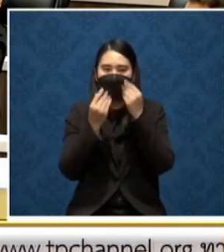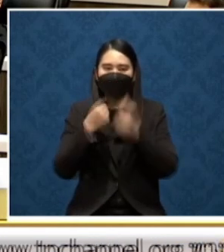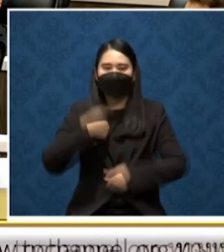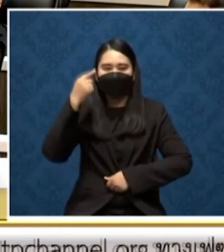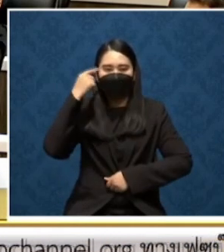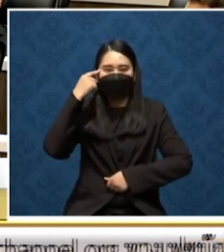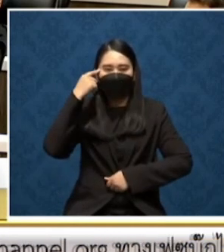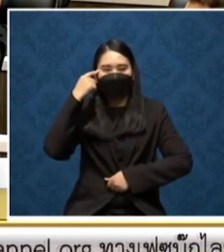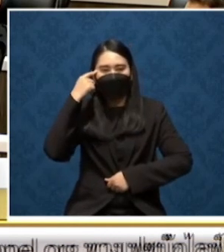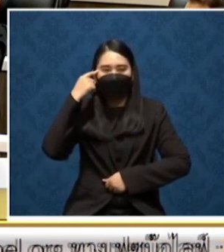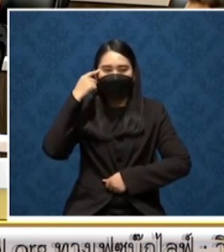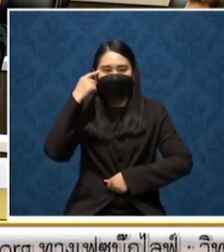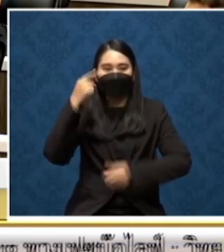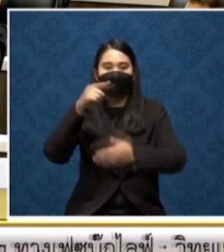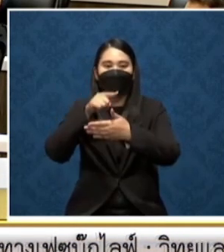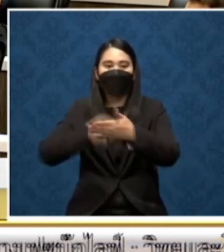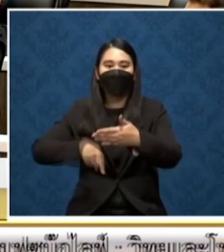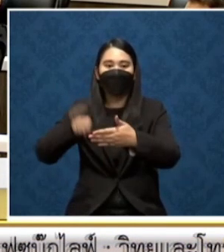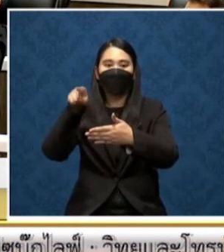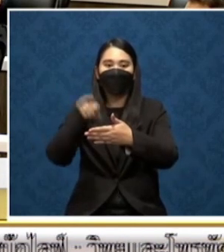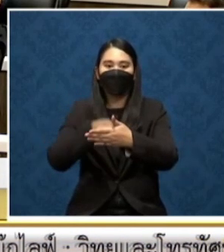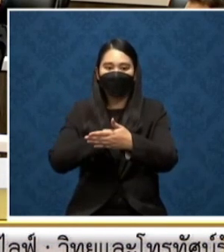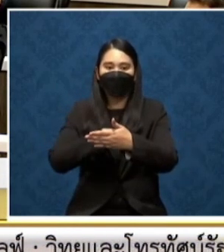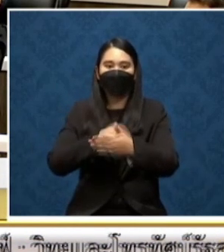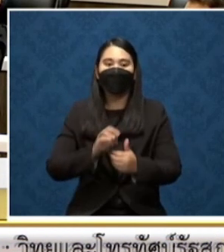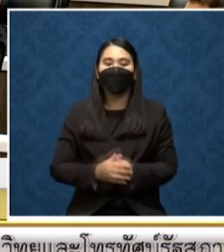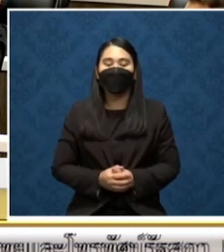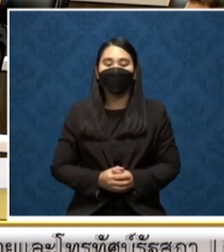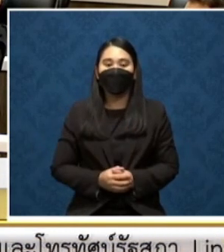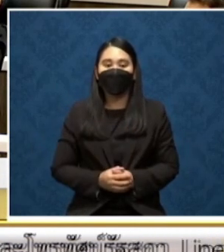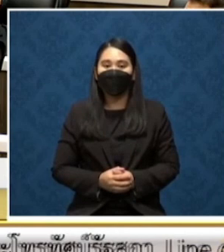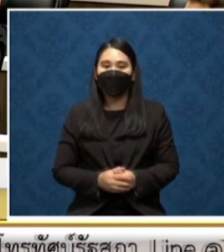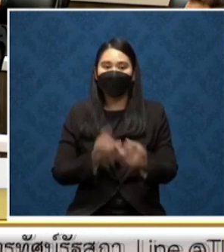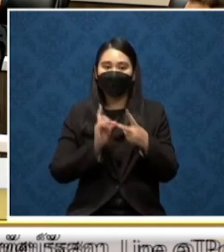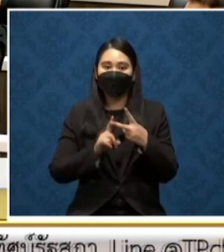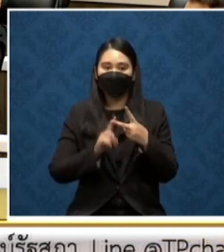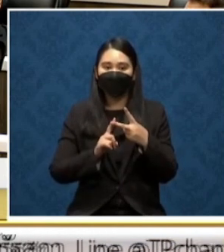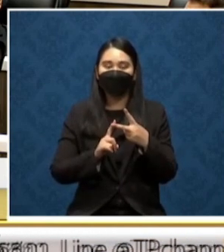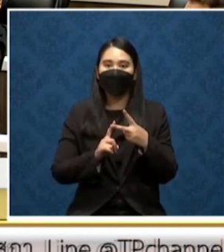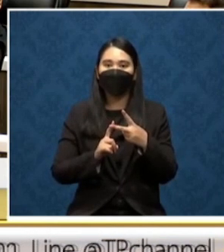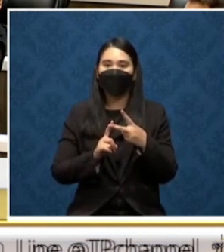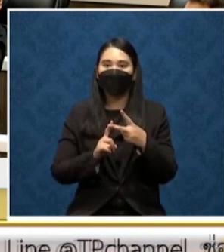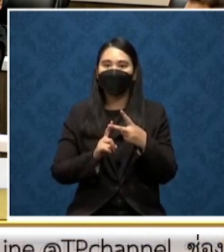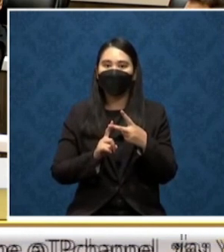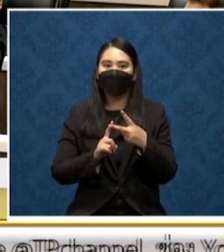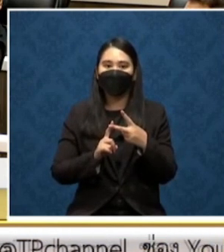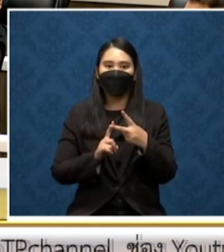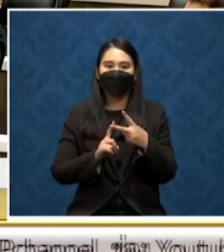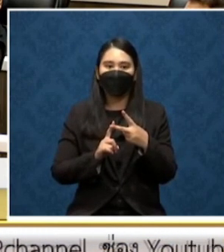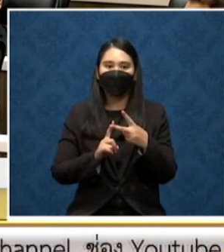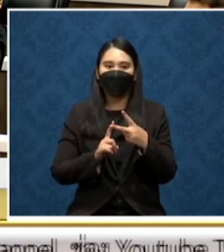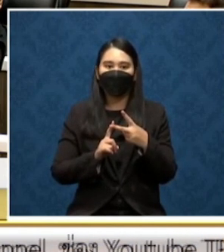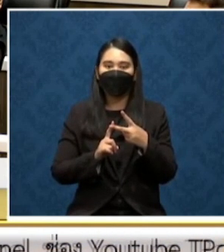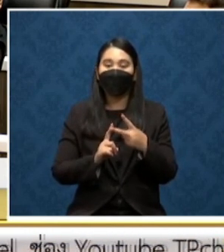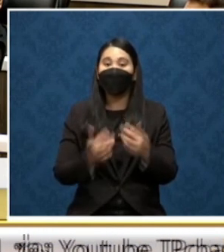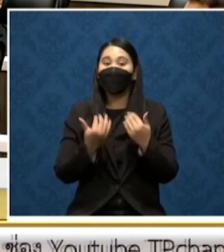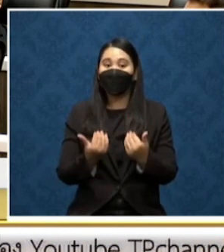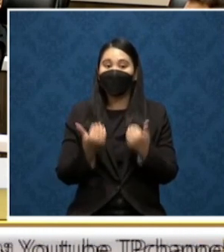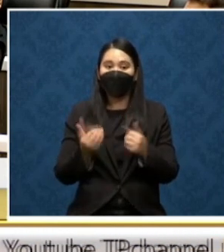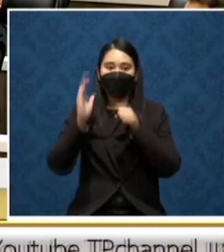ะต้องไปอดใจรอให้คุณเที่ยวเสร็จก่อนใช่ไหมครับต้องรอให้เที่ยวเสร็จก่อนใช่ไหมท่านสารวัตรสัวผู้ร่ำรวย